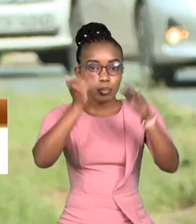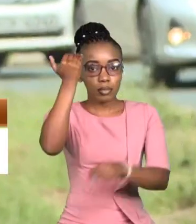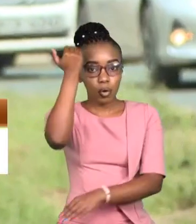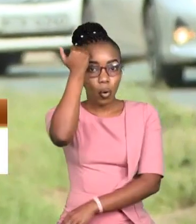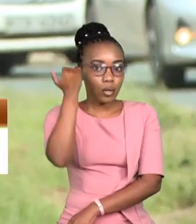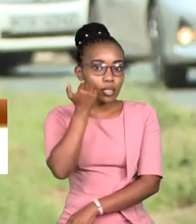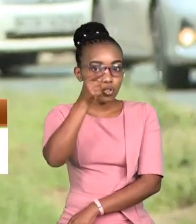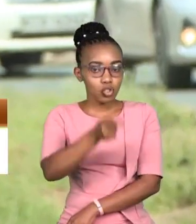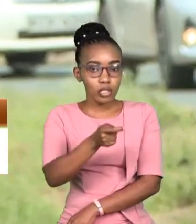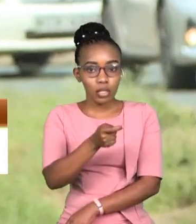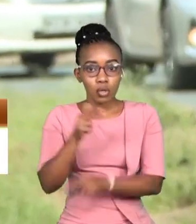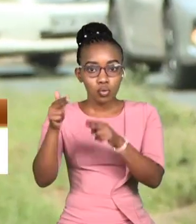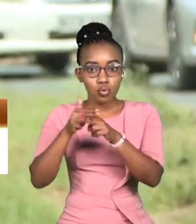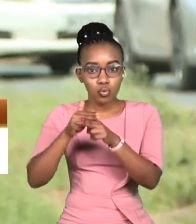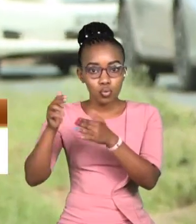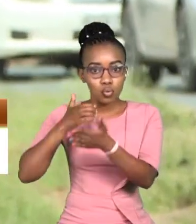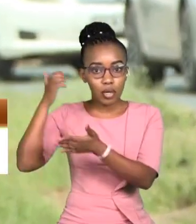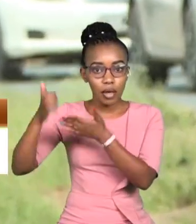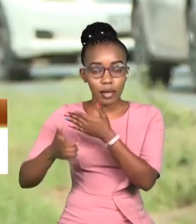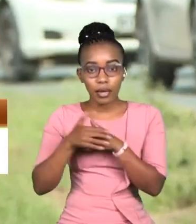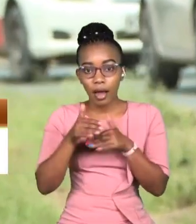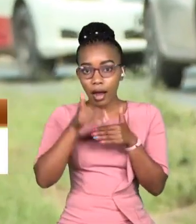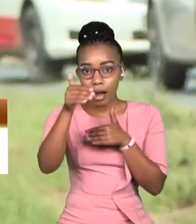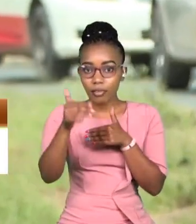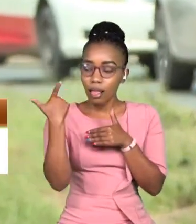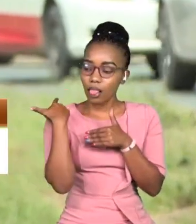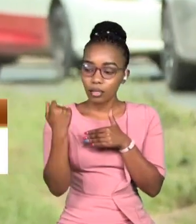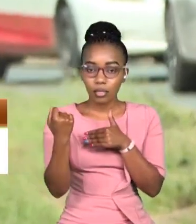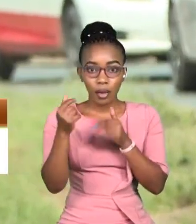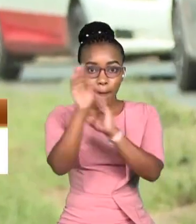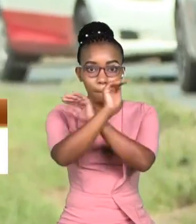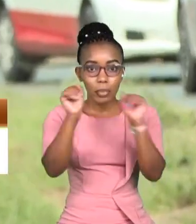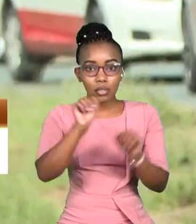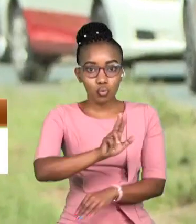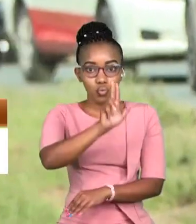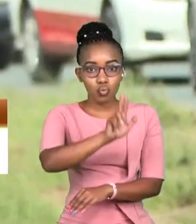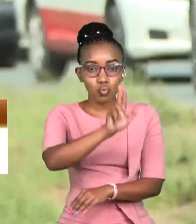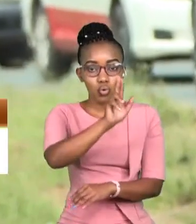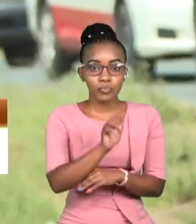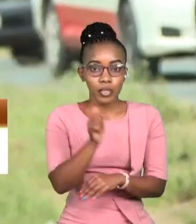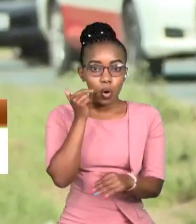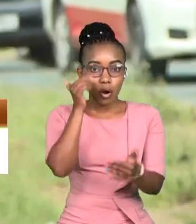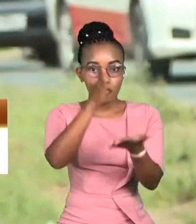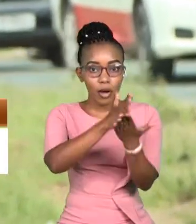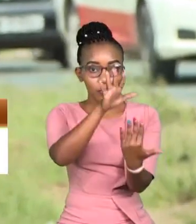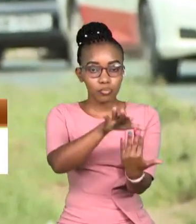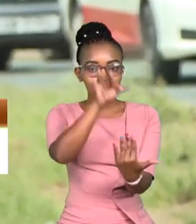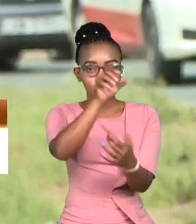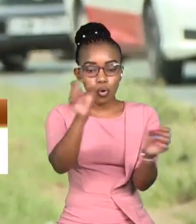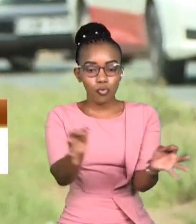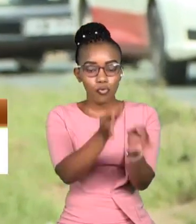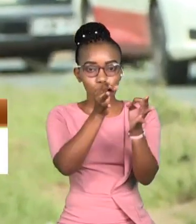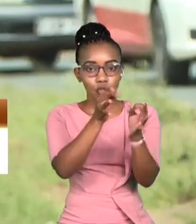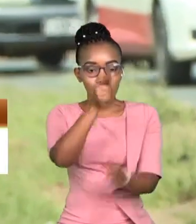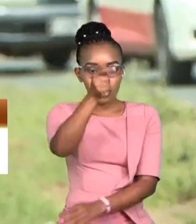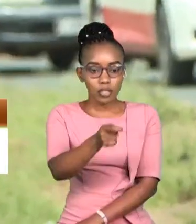Maraga inaelekea kufika bandarini. Hii ni baada ya hapo jana Rais Uhuru Kenyatta kuweza kumteua rasmi jaji